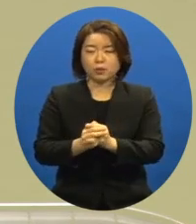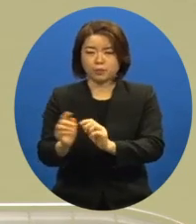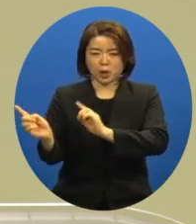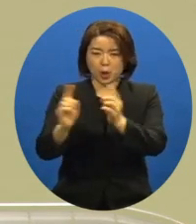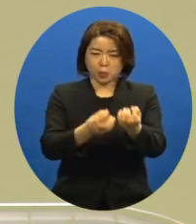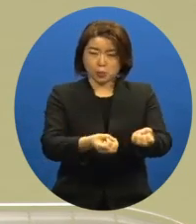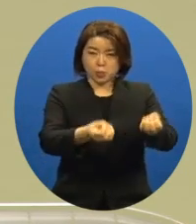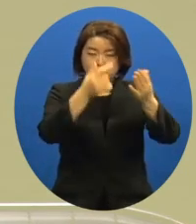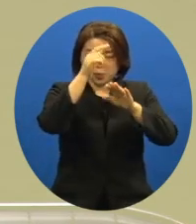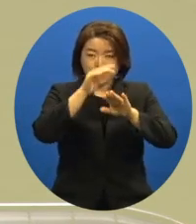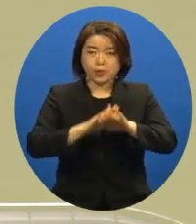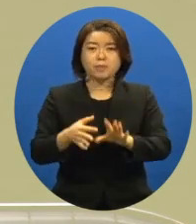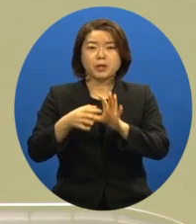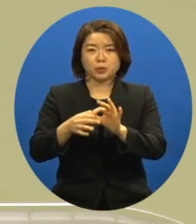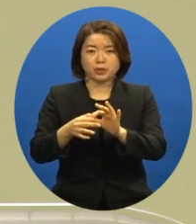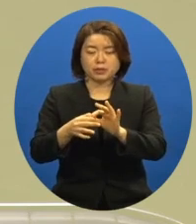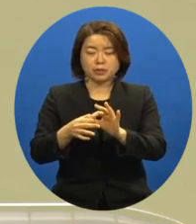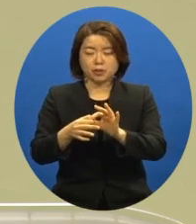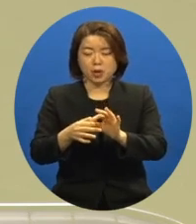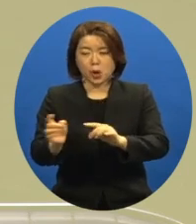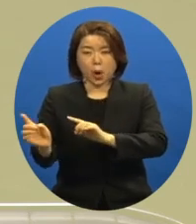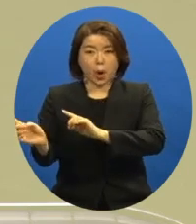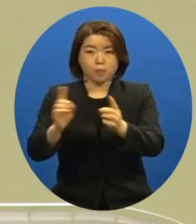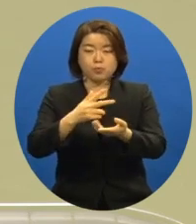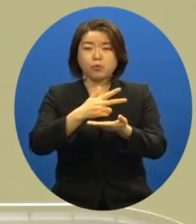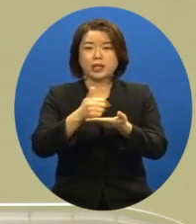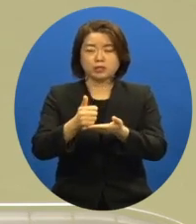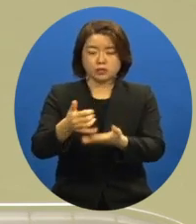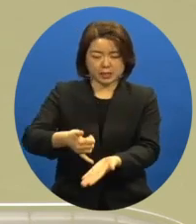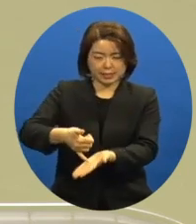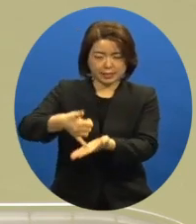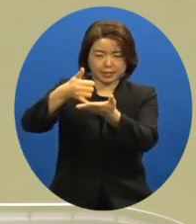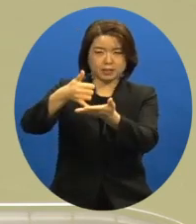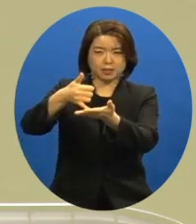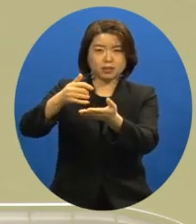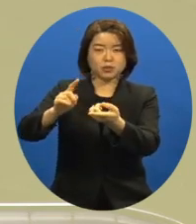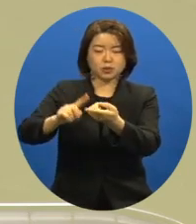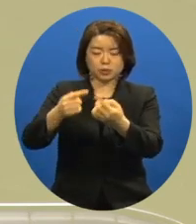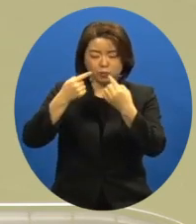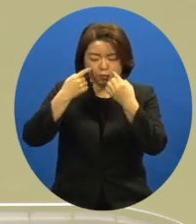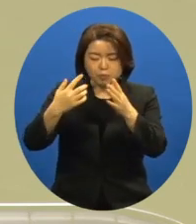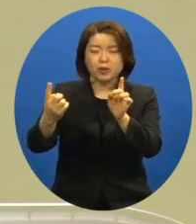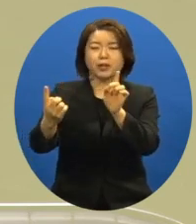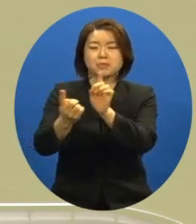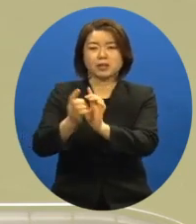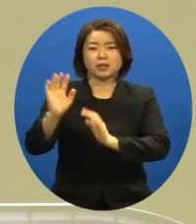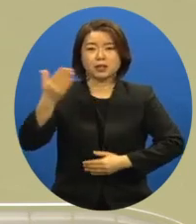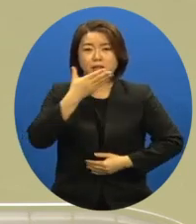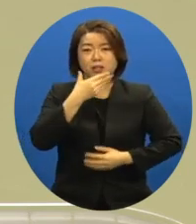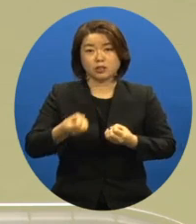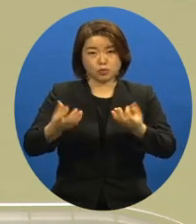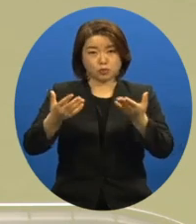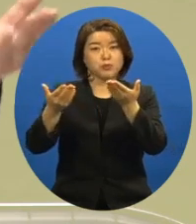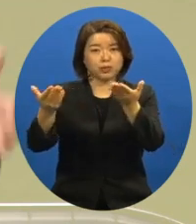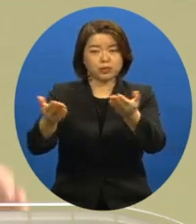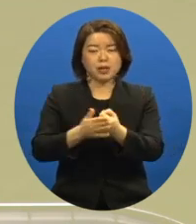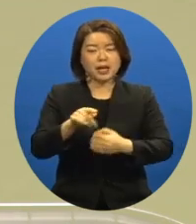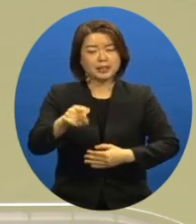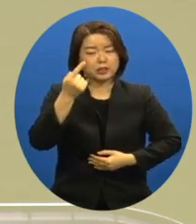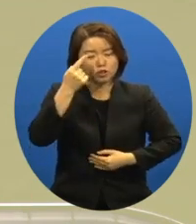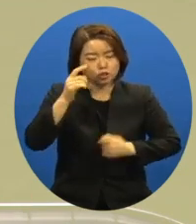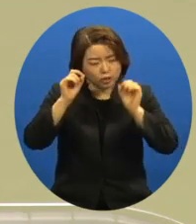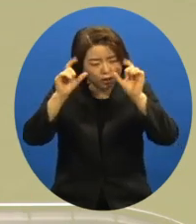예배를 통하여 부활의 주님을 인격적으로 분명히 만나게 되기를 축복합니다. 그 눈이